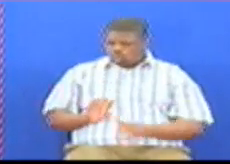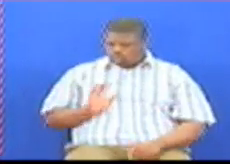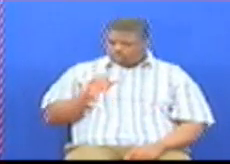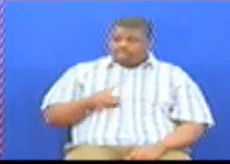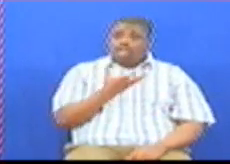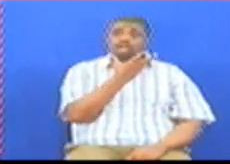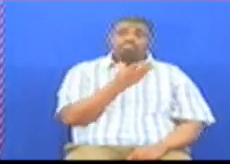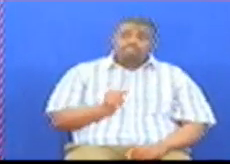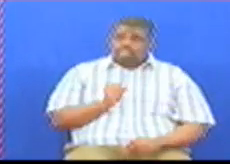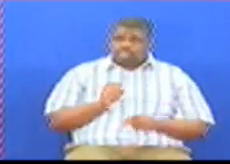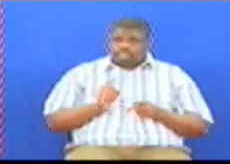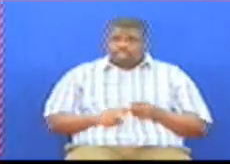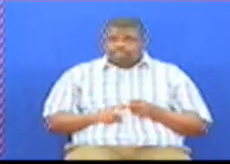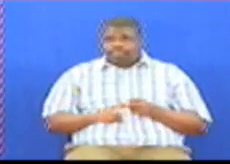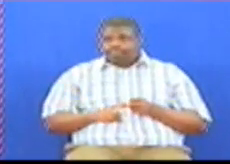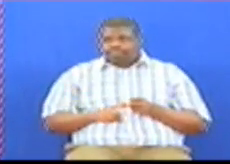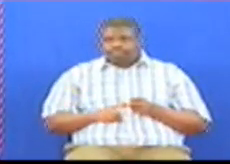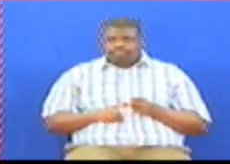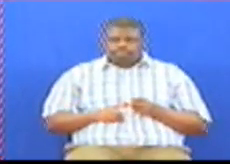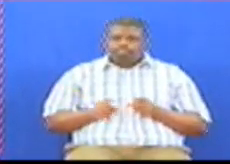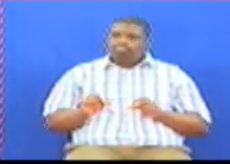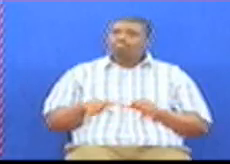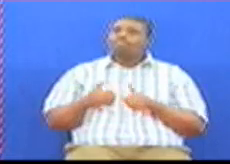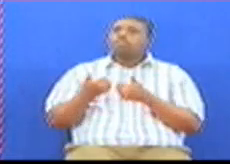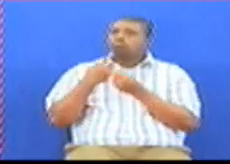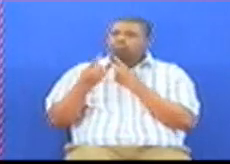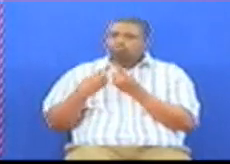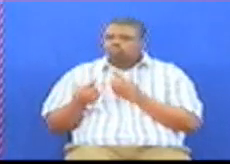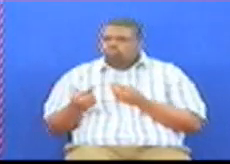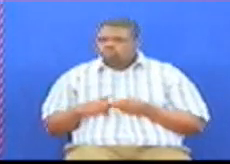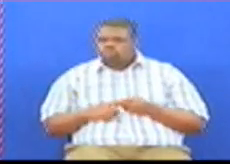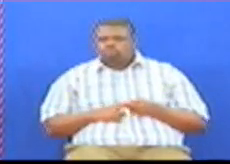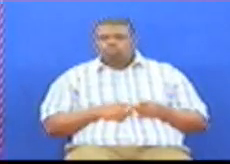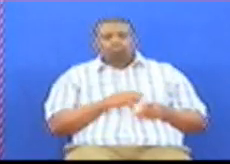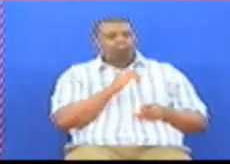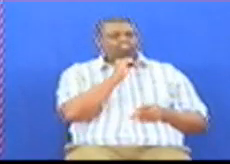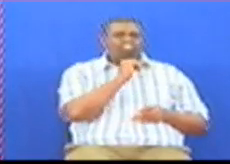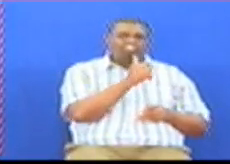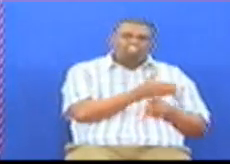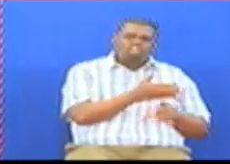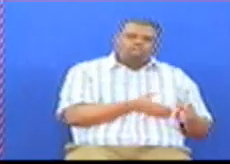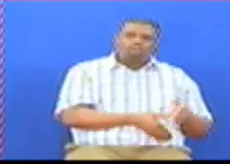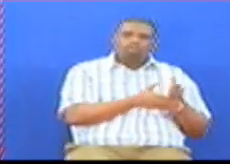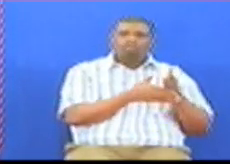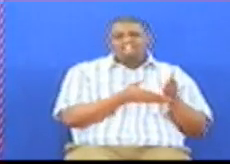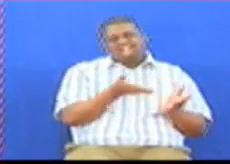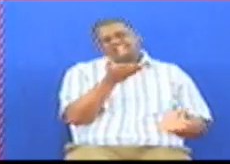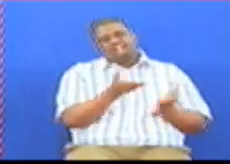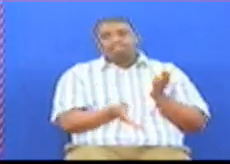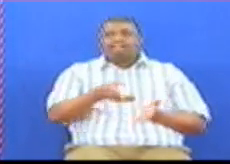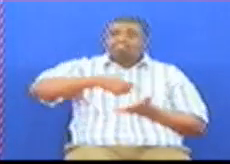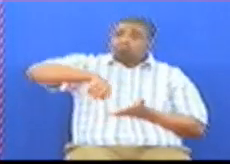leo inaenda na 8 bado tunazungumzia namna ya kujenga vyoo, kwamba labda vituo vya